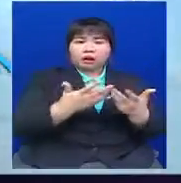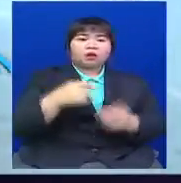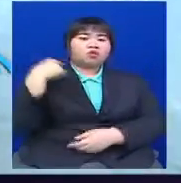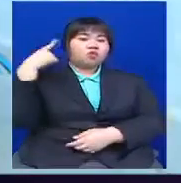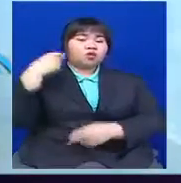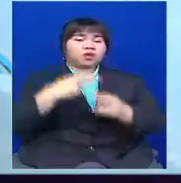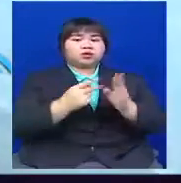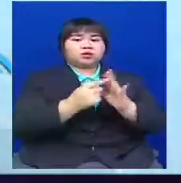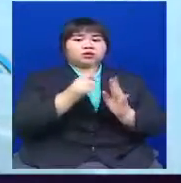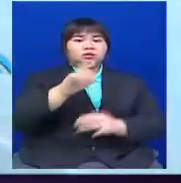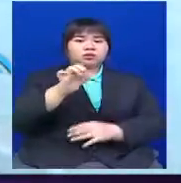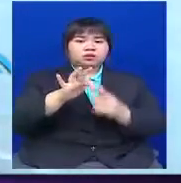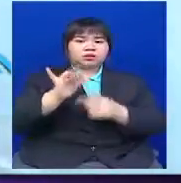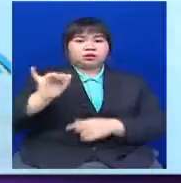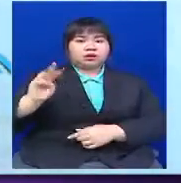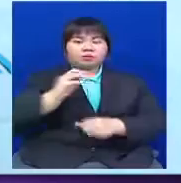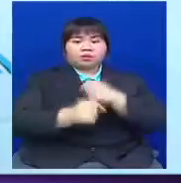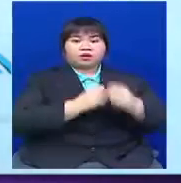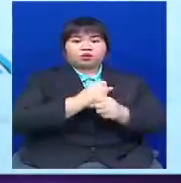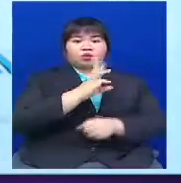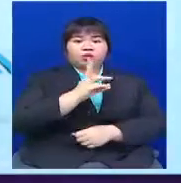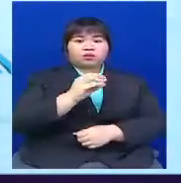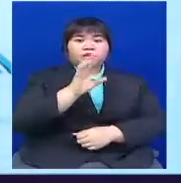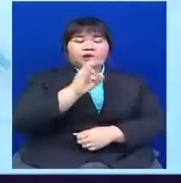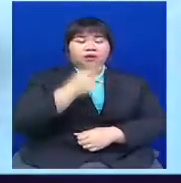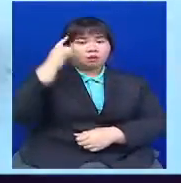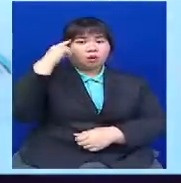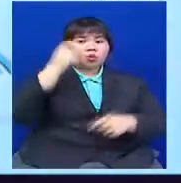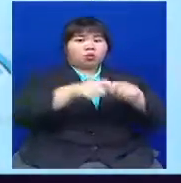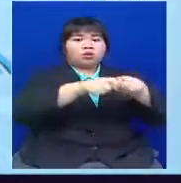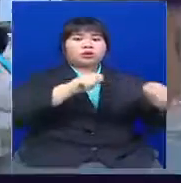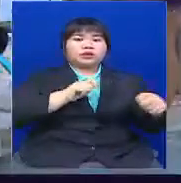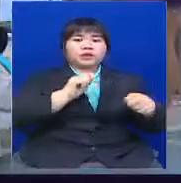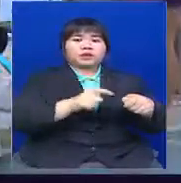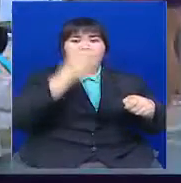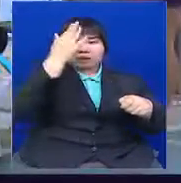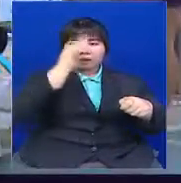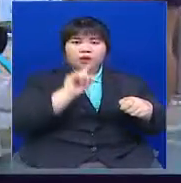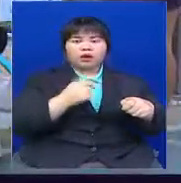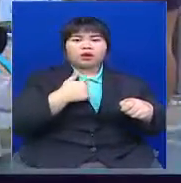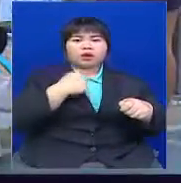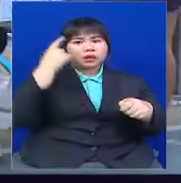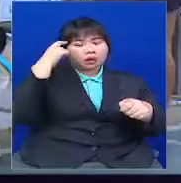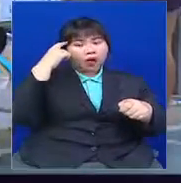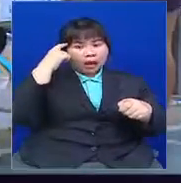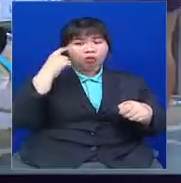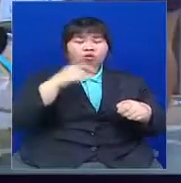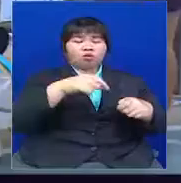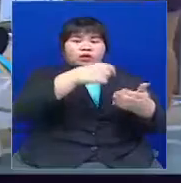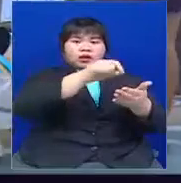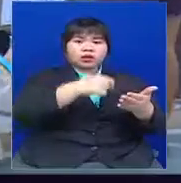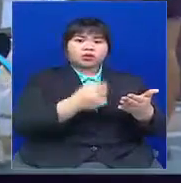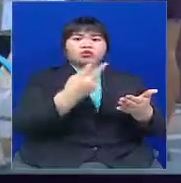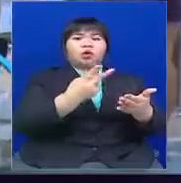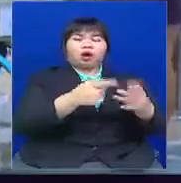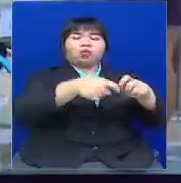หมั่นกระโทกอายุ67ปีครับได้กระทำการฉีกบัตรลงเสียงประชามติเนื่องจากเข้าใจผิดครับว่าต้องลงเสียงใน2ช่องจึง